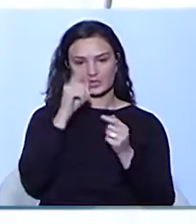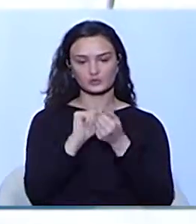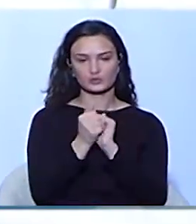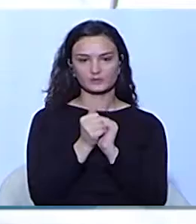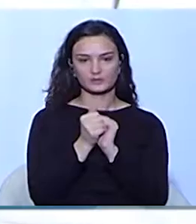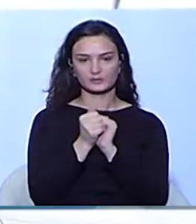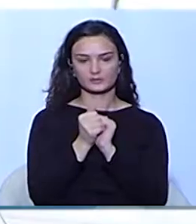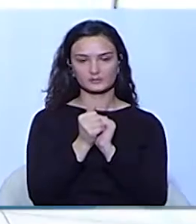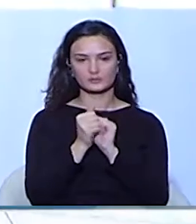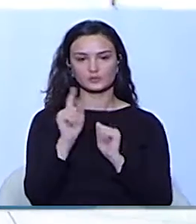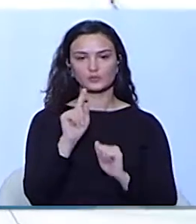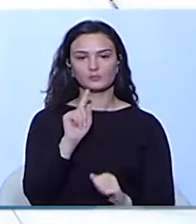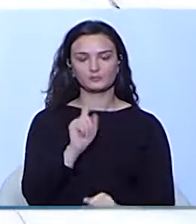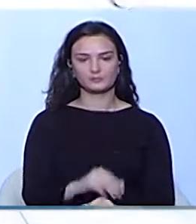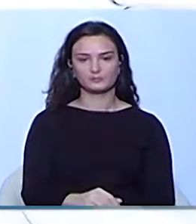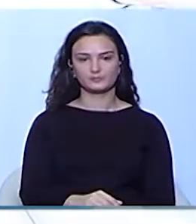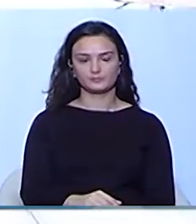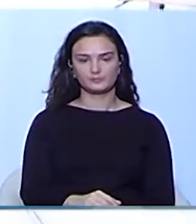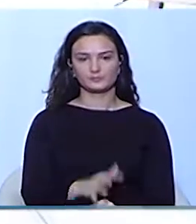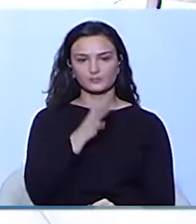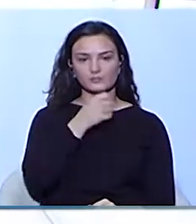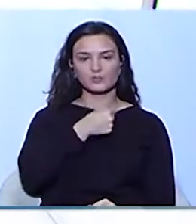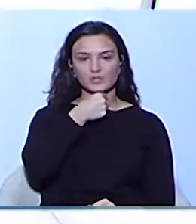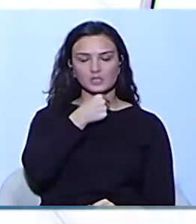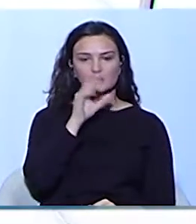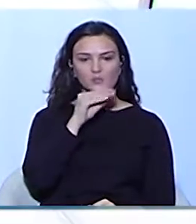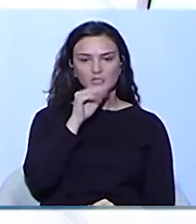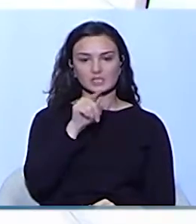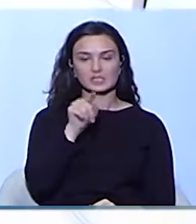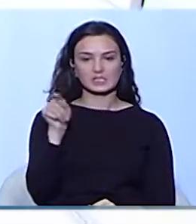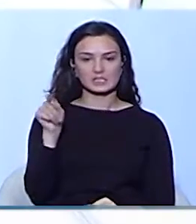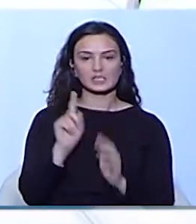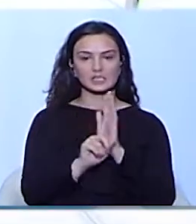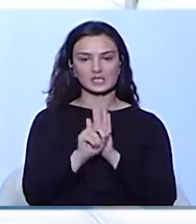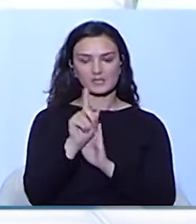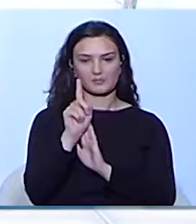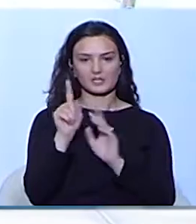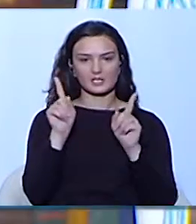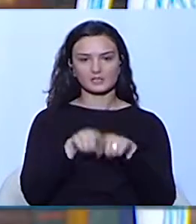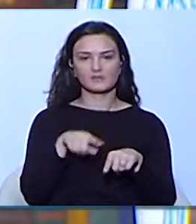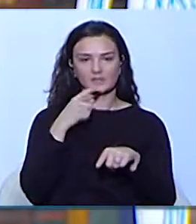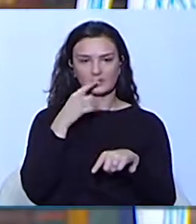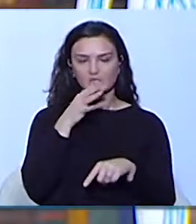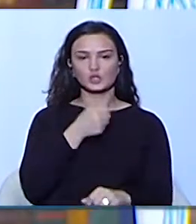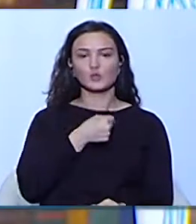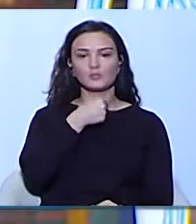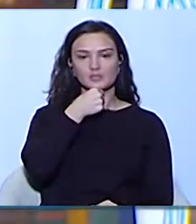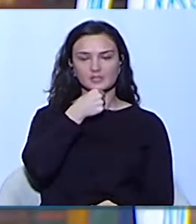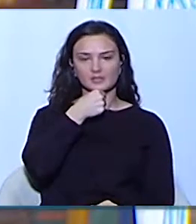ახსოვდეთ, რომ მოზარდები, როდესაც ისინი იწყებენ, ასე ვთქვათ,